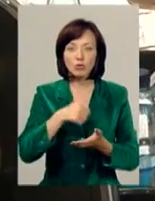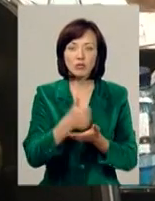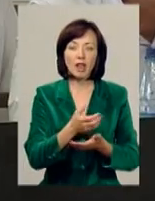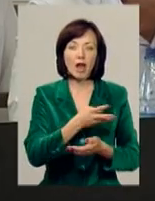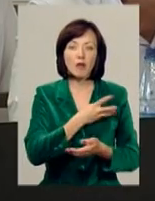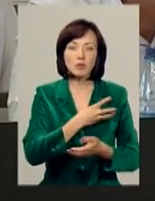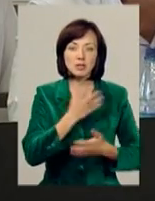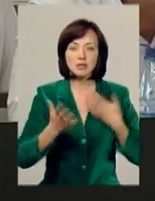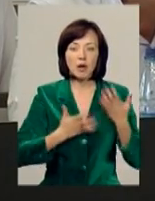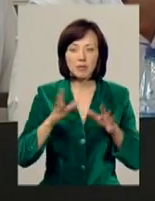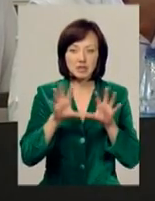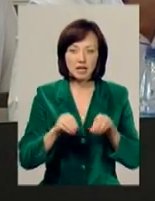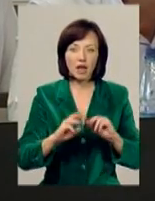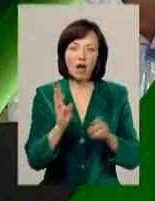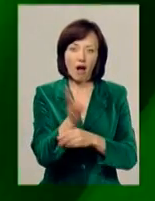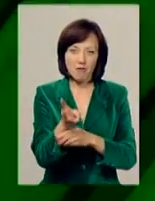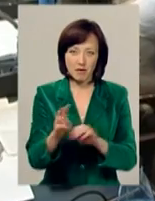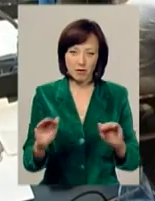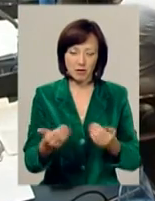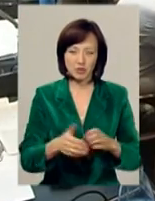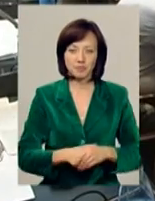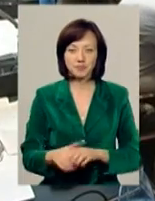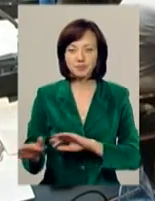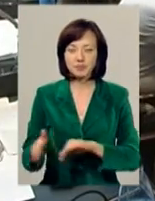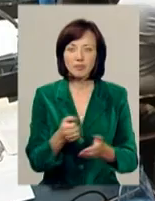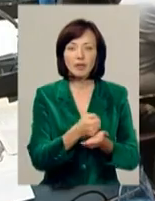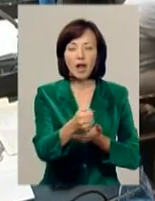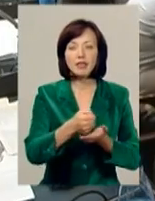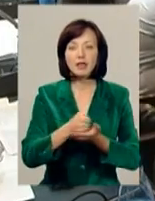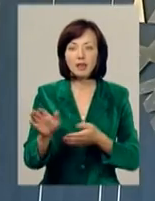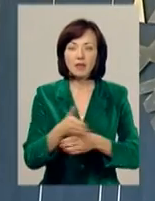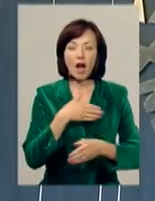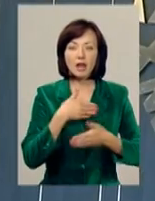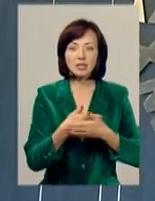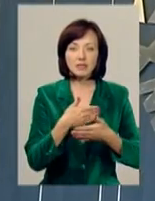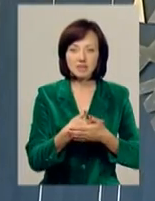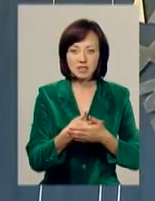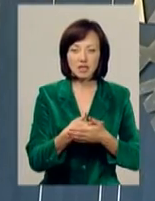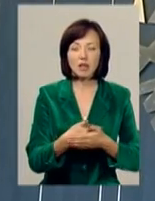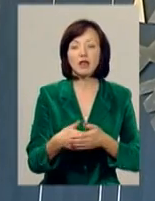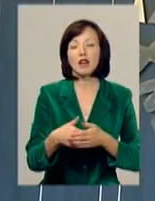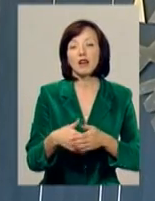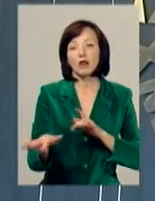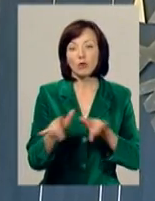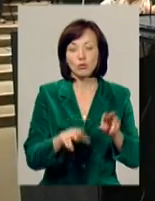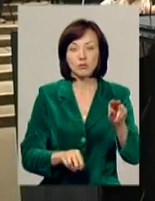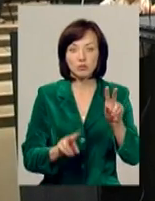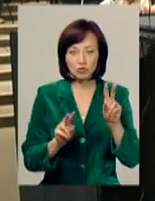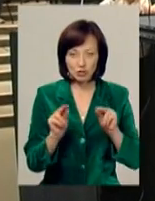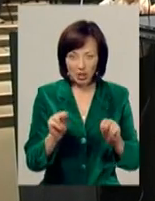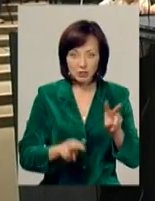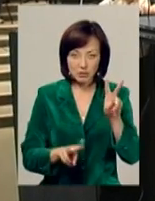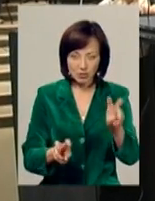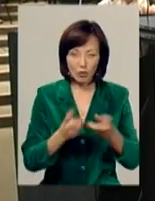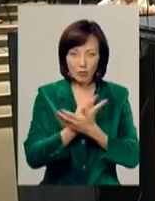запал стих та відеокамер поменшало кандидати на відкликання активісти громадського руху чесно оприлюднили список хмельницьких